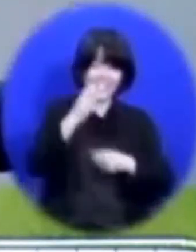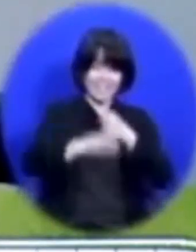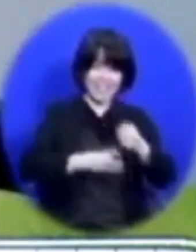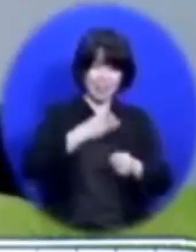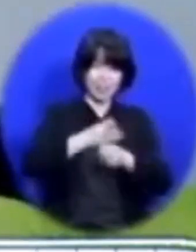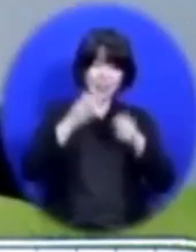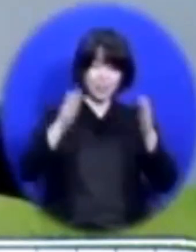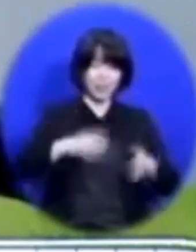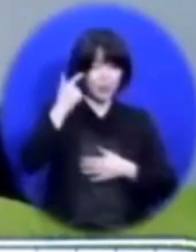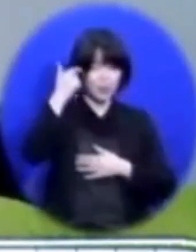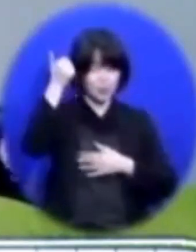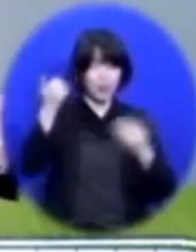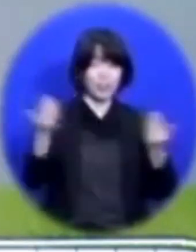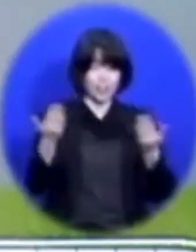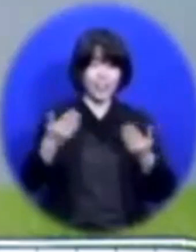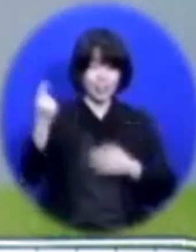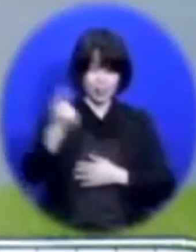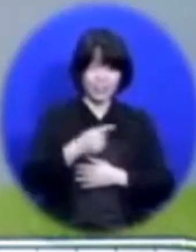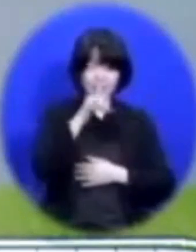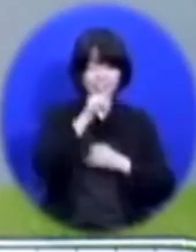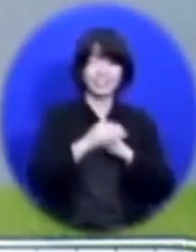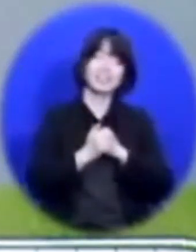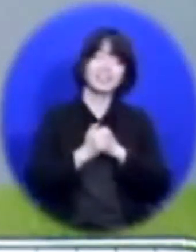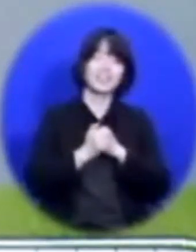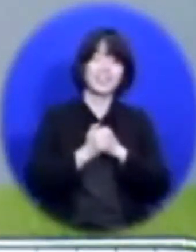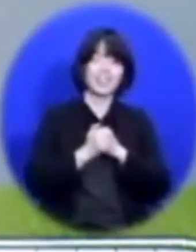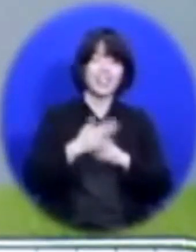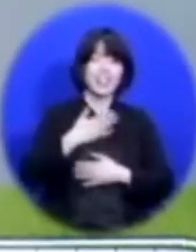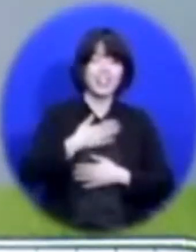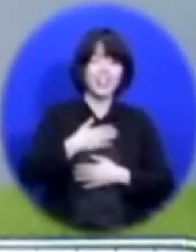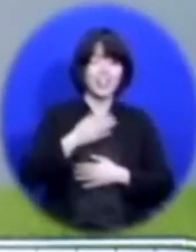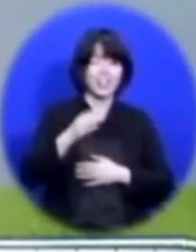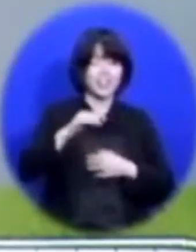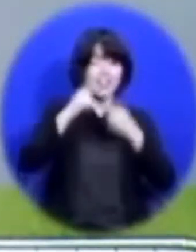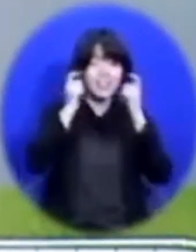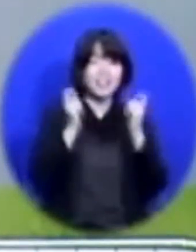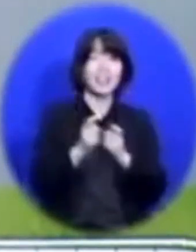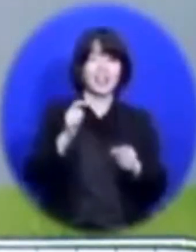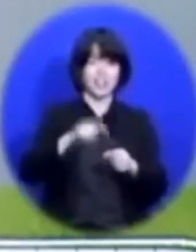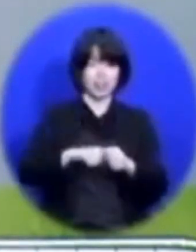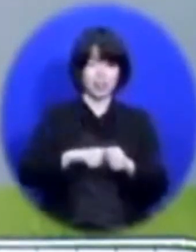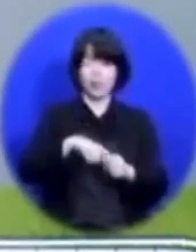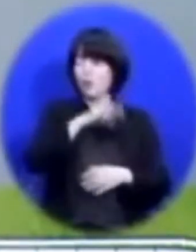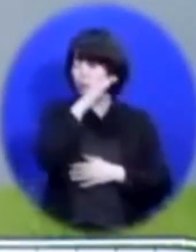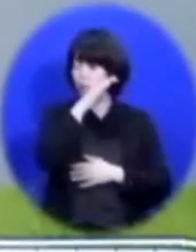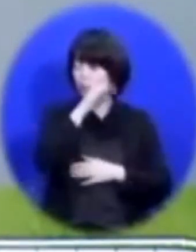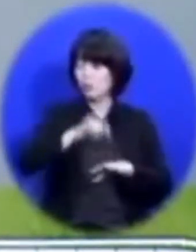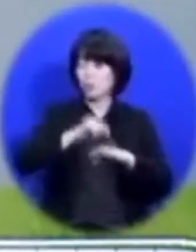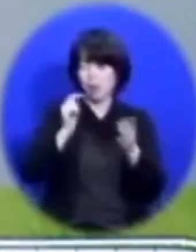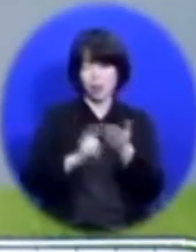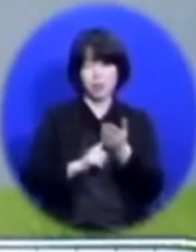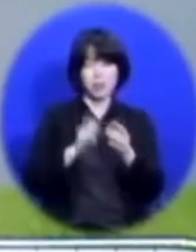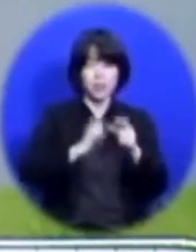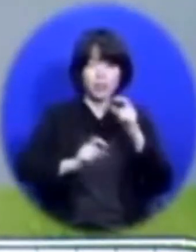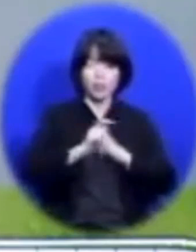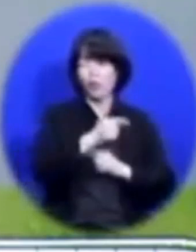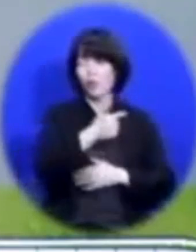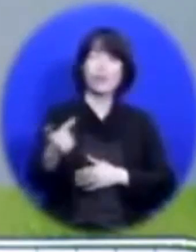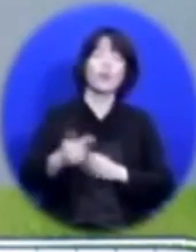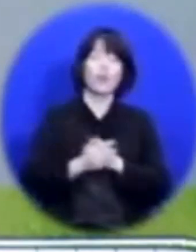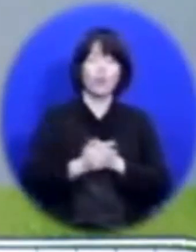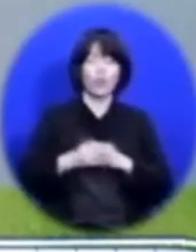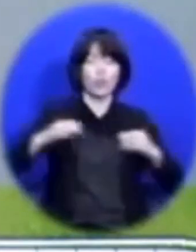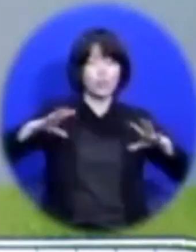는이렇게 30년동안사역해왔습니다.하지만개인적으로는 더부끄러움을